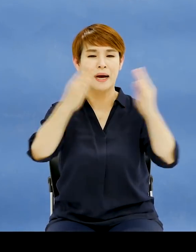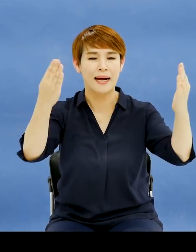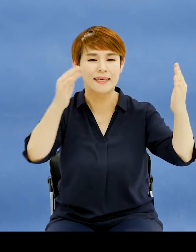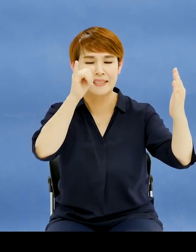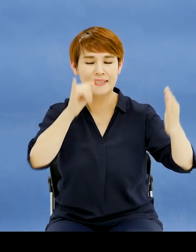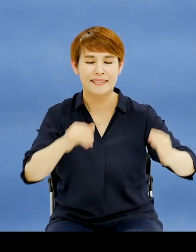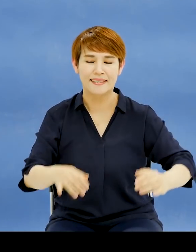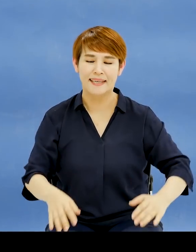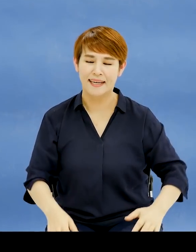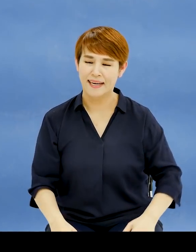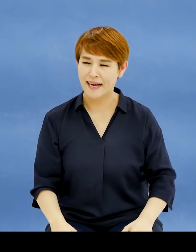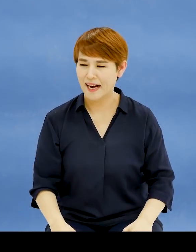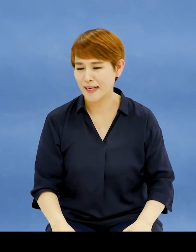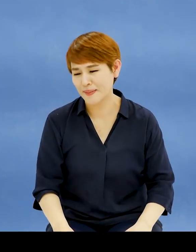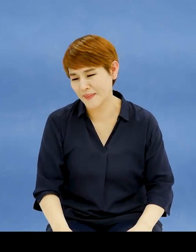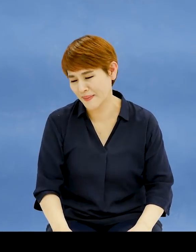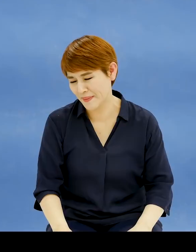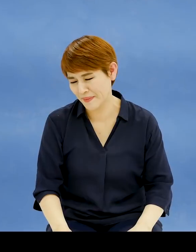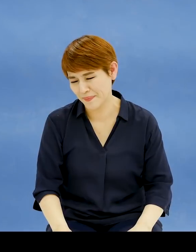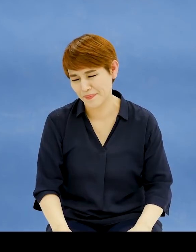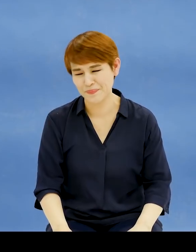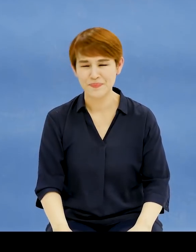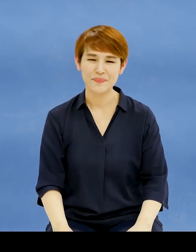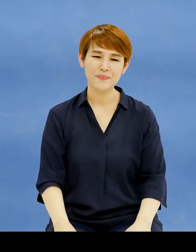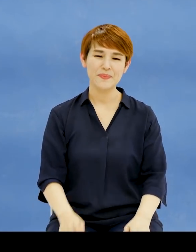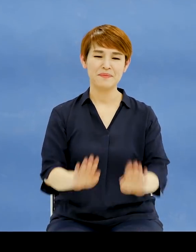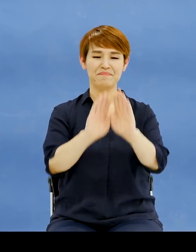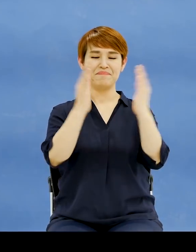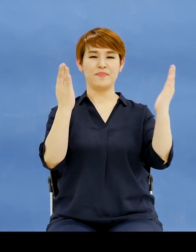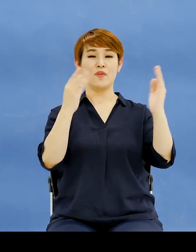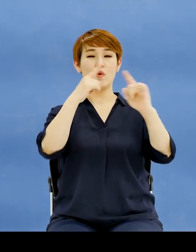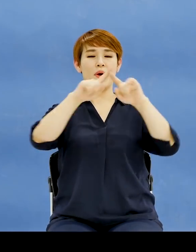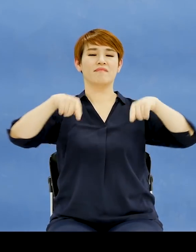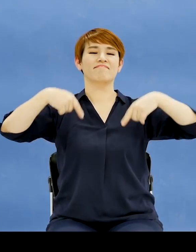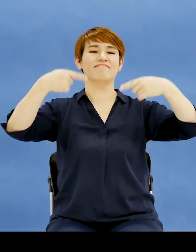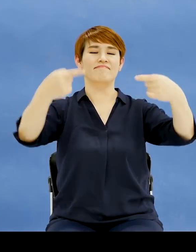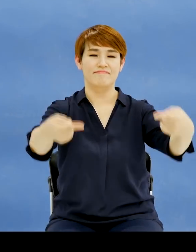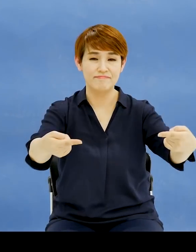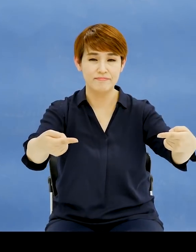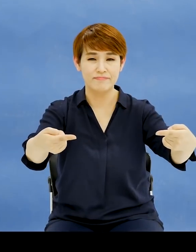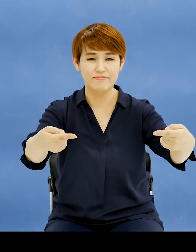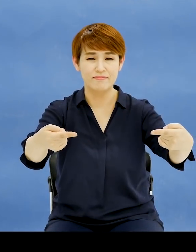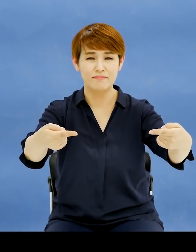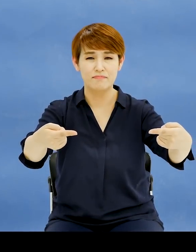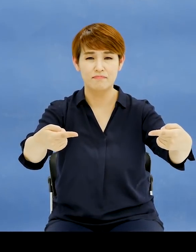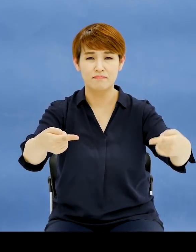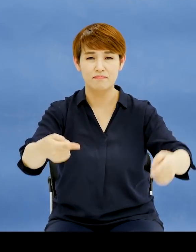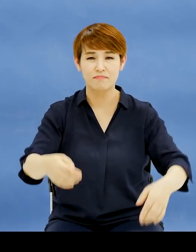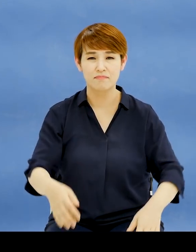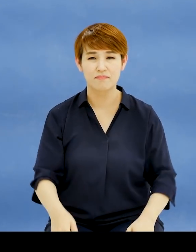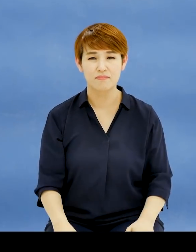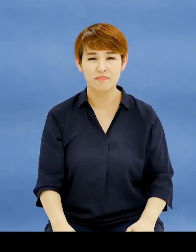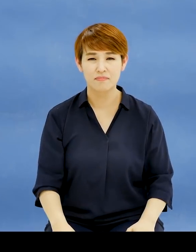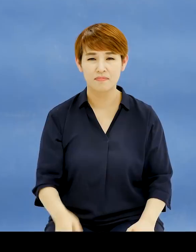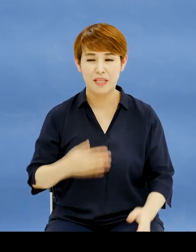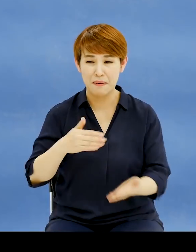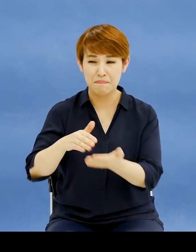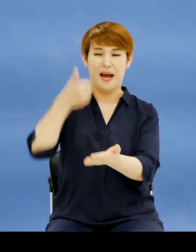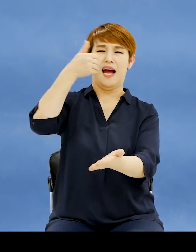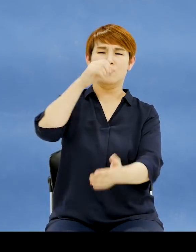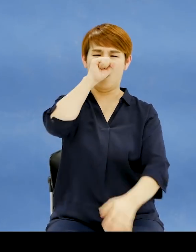있는 거예요. 하필이면. 아우 정말. 진짜. 그래서 문을 열고 들어갔죠. 예. 그랬더니 누가 와서 중간에